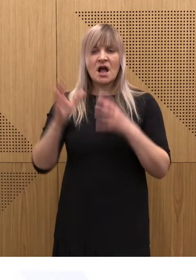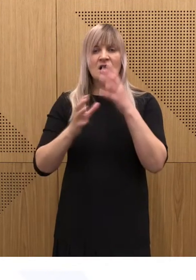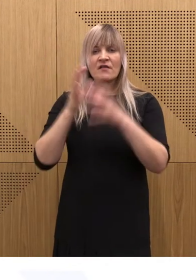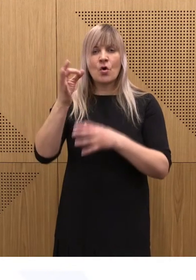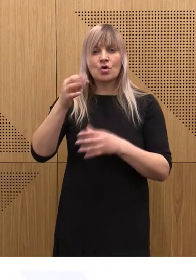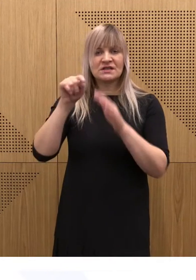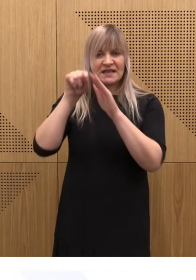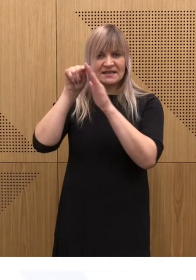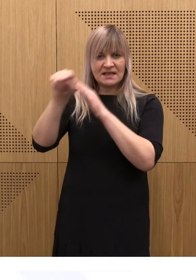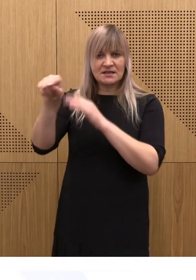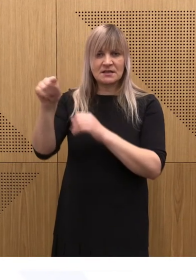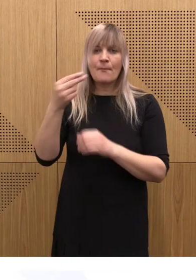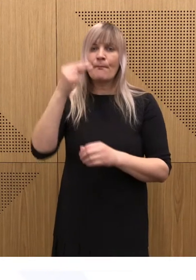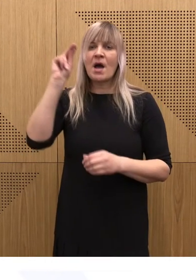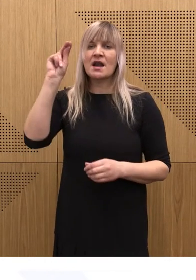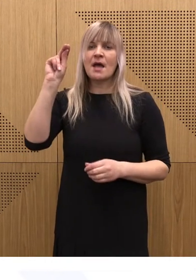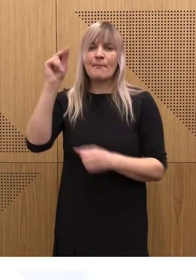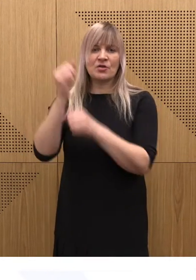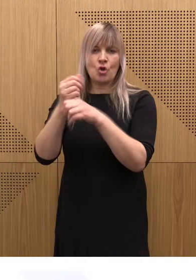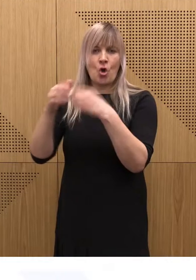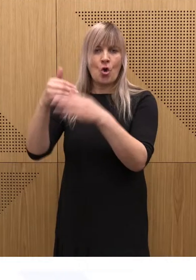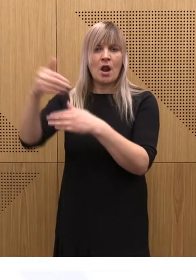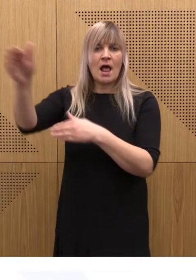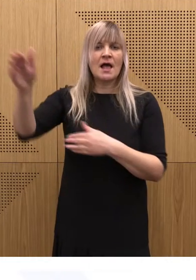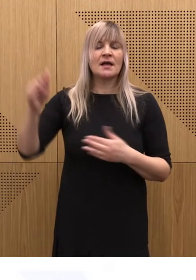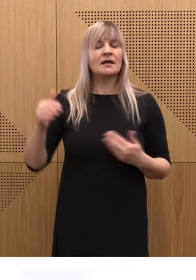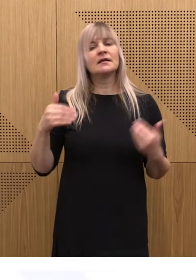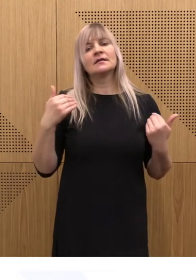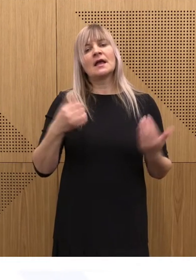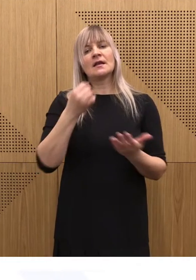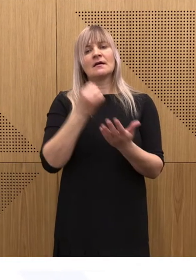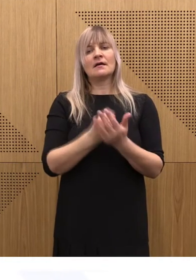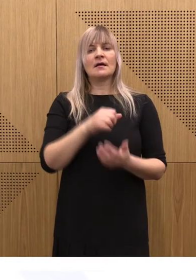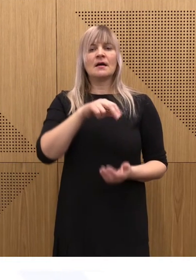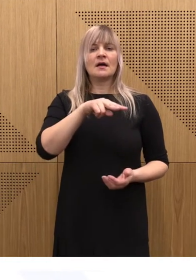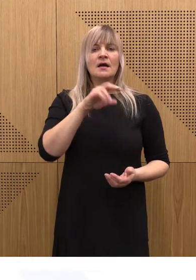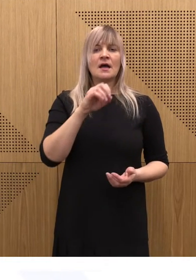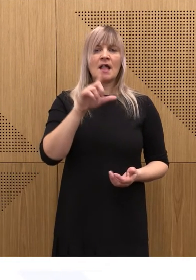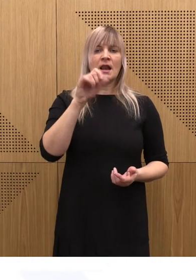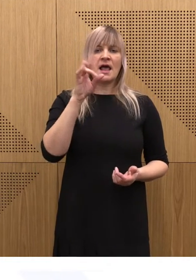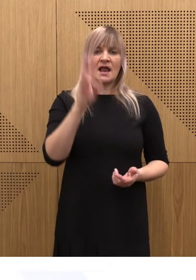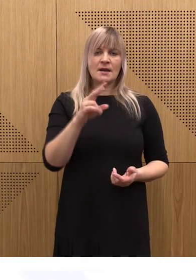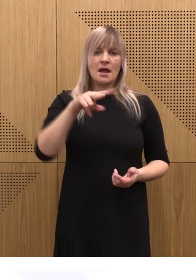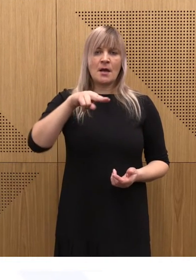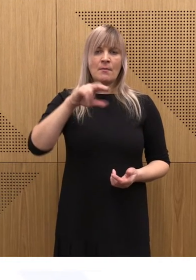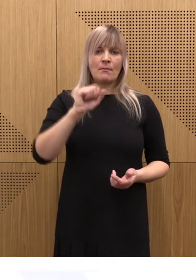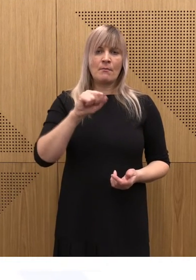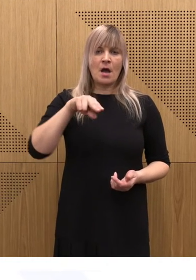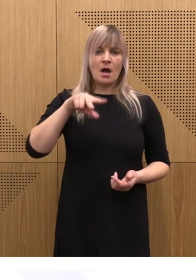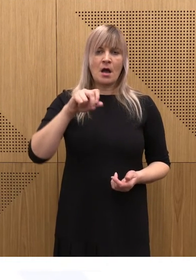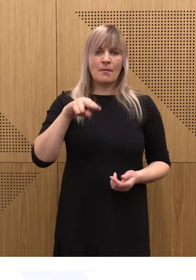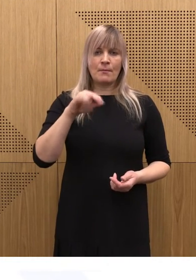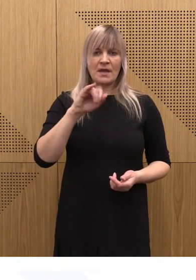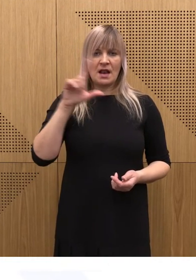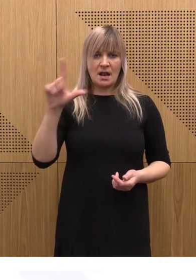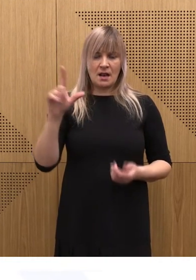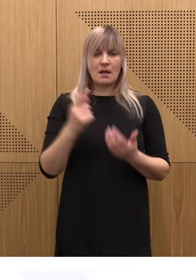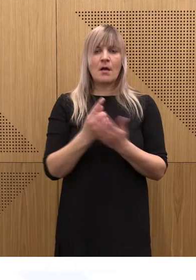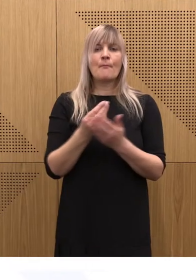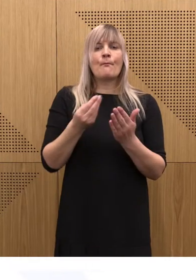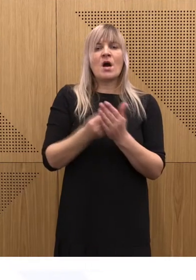rahvusvahelistesse organisatsioonidesse parematele vetele. Täna ma siis kinnitsin Helen Pahapilli maksu asekantsleriks ja ta hakkab